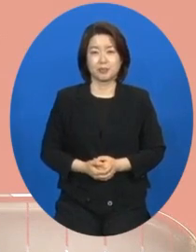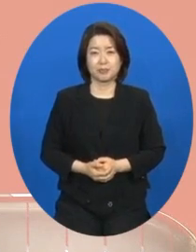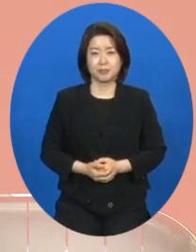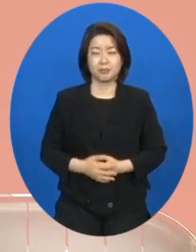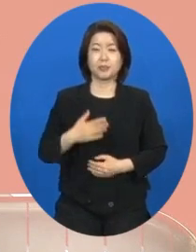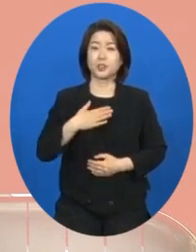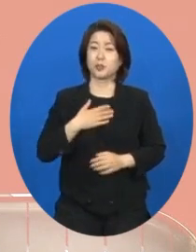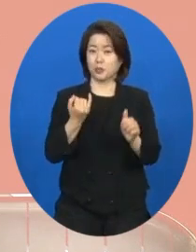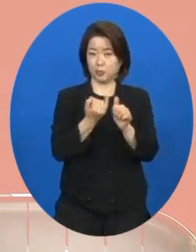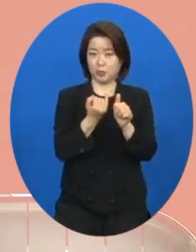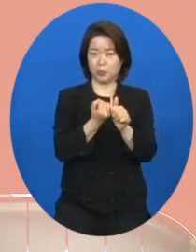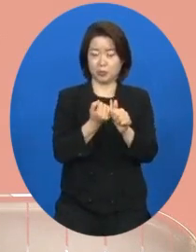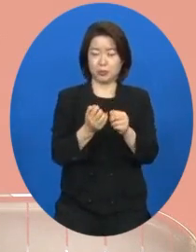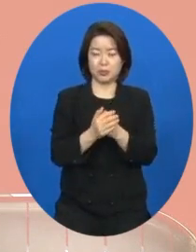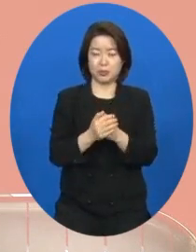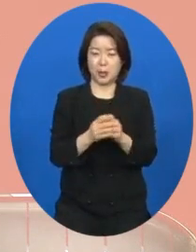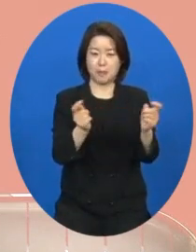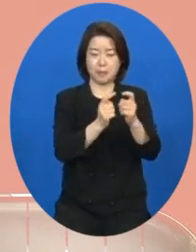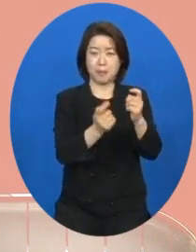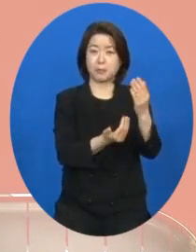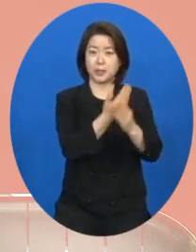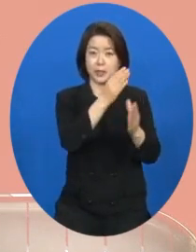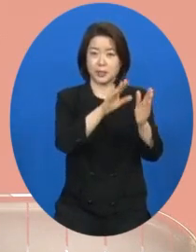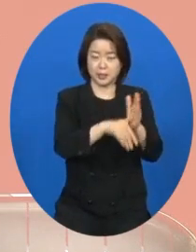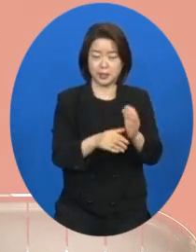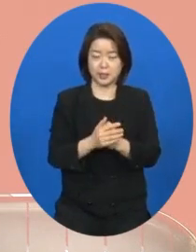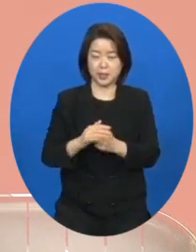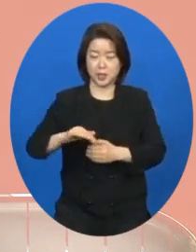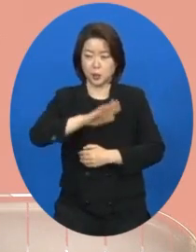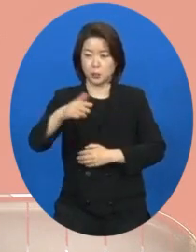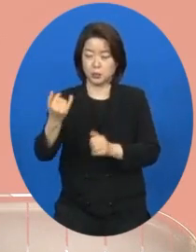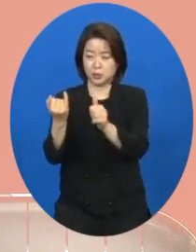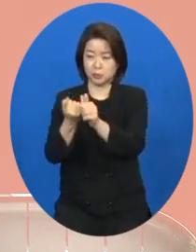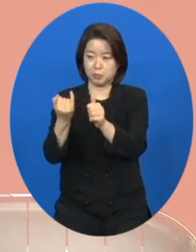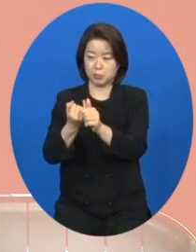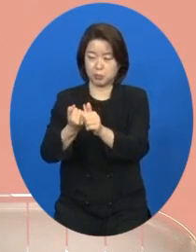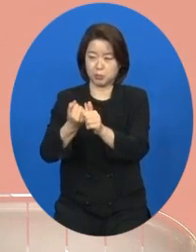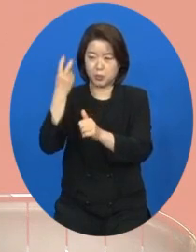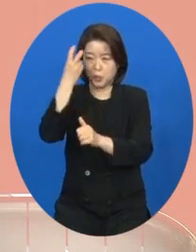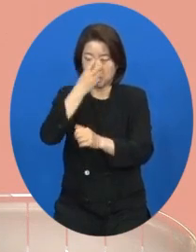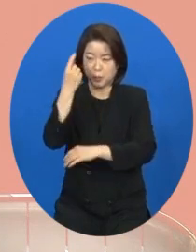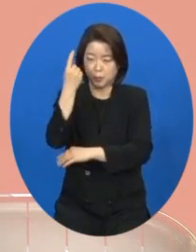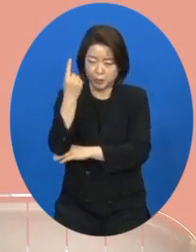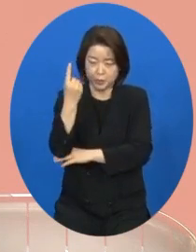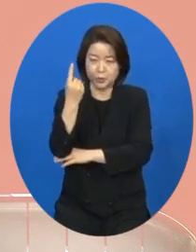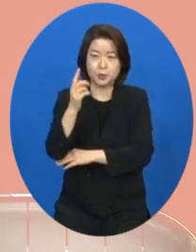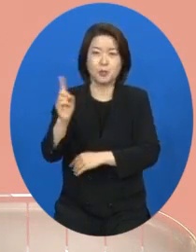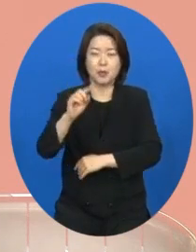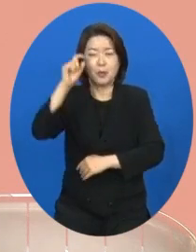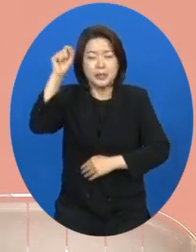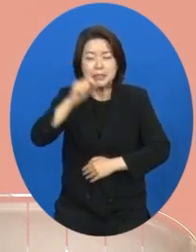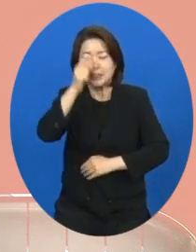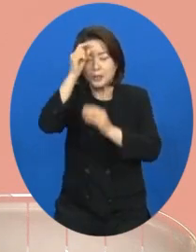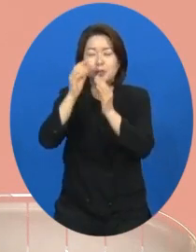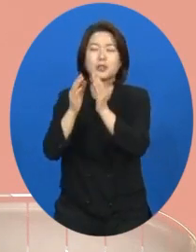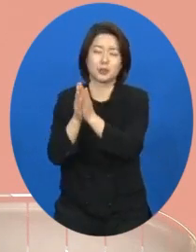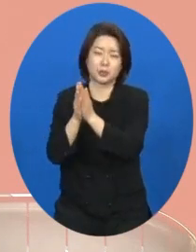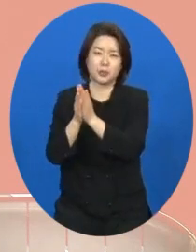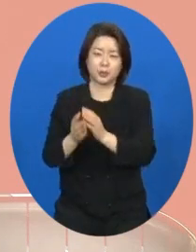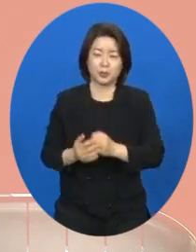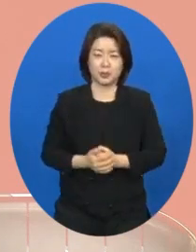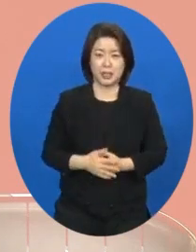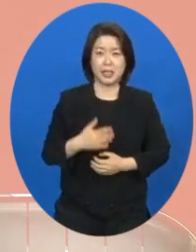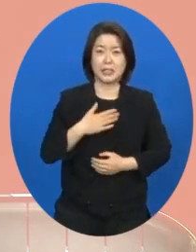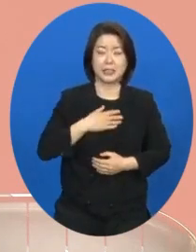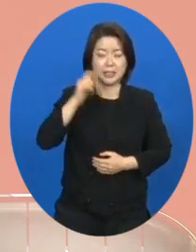저희 부부가 다툼이 있을 때 저희 부부를 지켜준 것이 새벽기도예요. 제가 새벽기도 인도를 해야